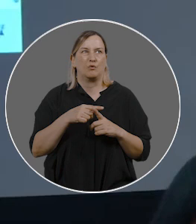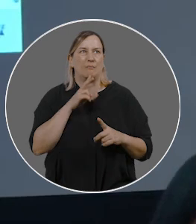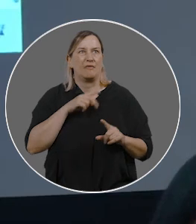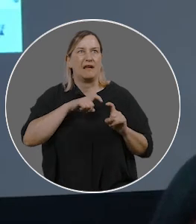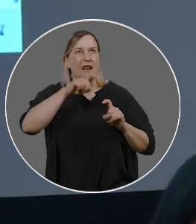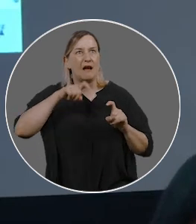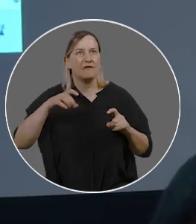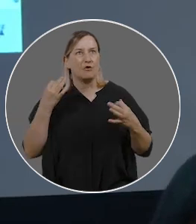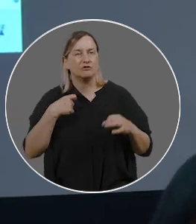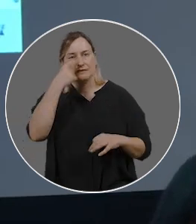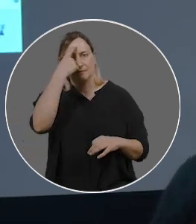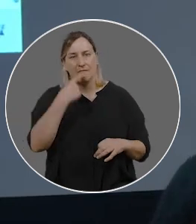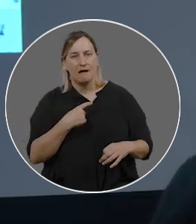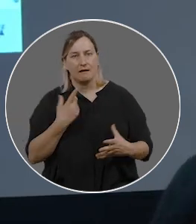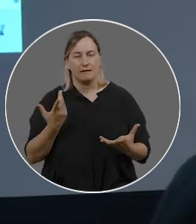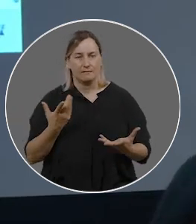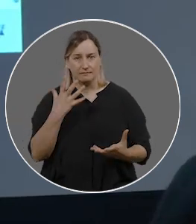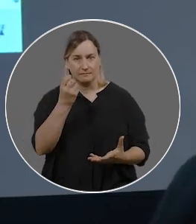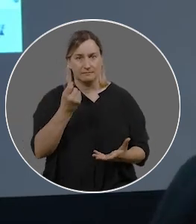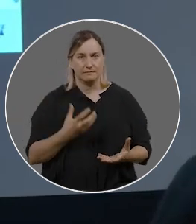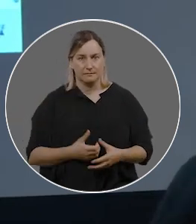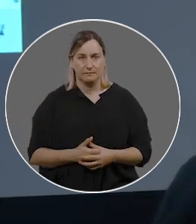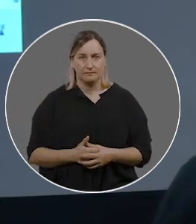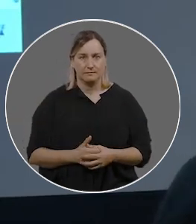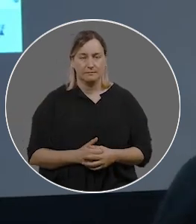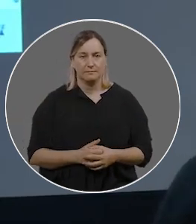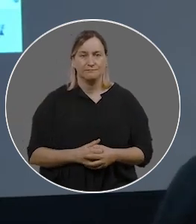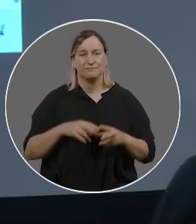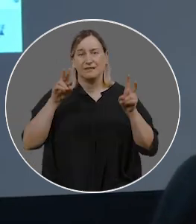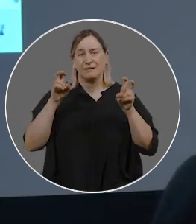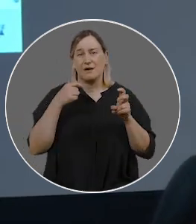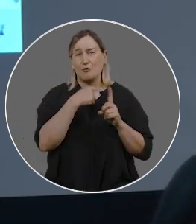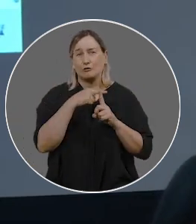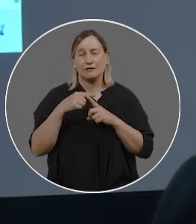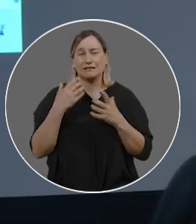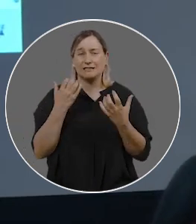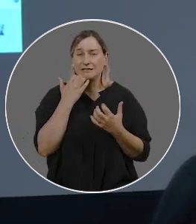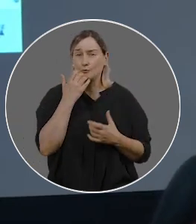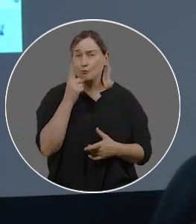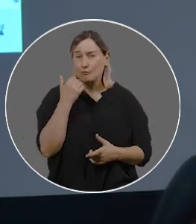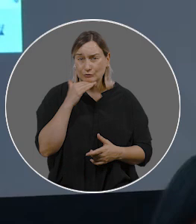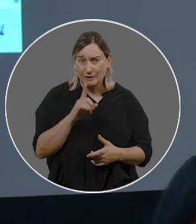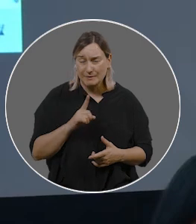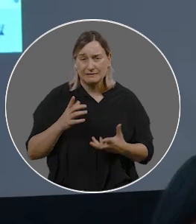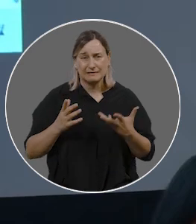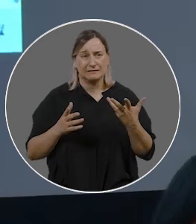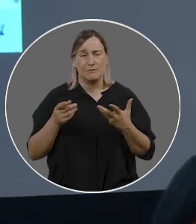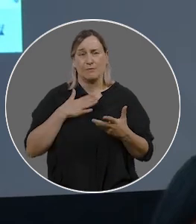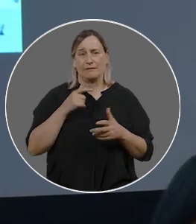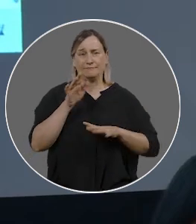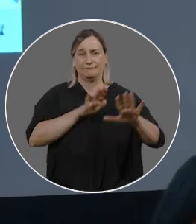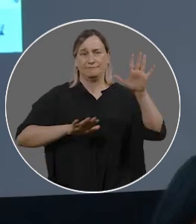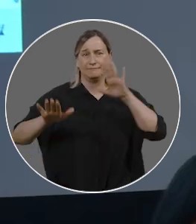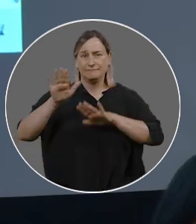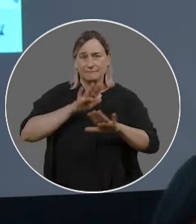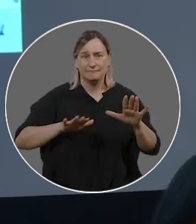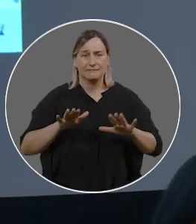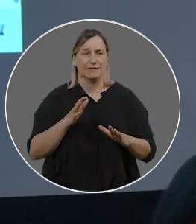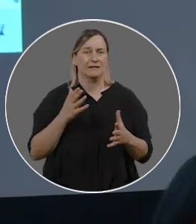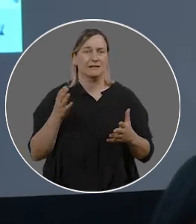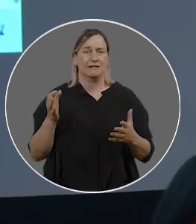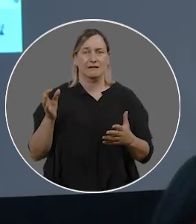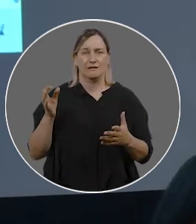una gràfica? O sigui, no hi ha cap gràfica, no? Uh-huh. És a dir, coses d'aquestes que a vegades potser o no saps